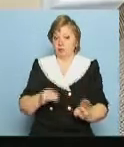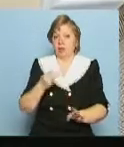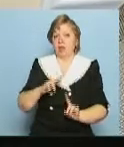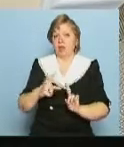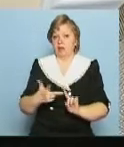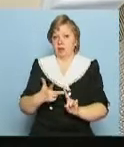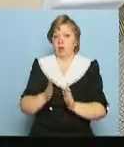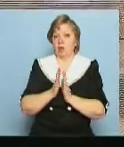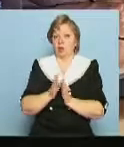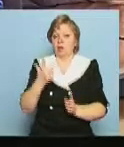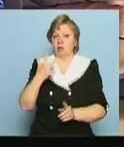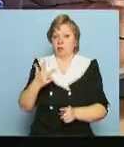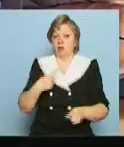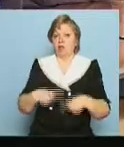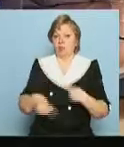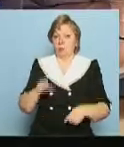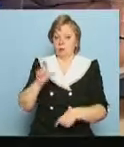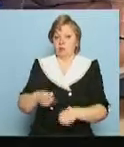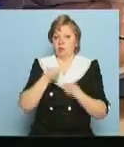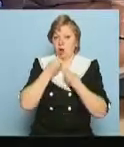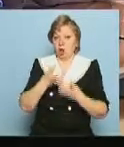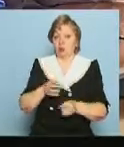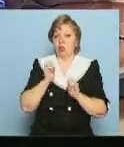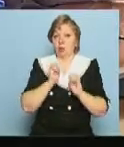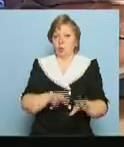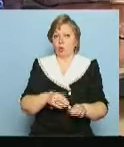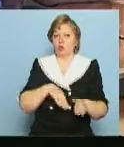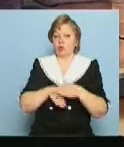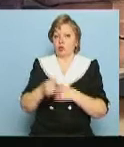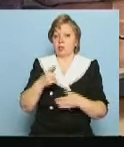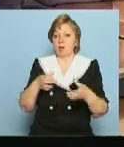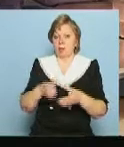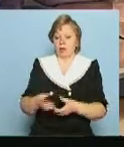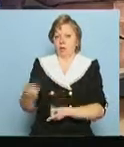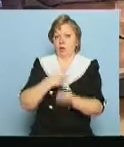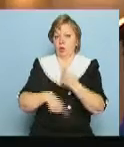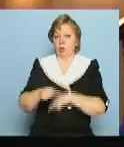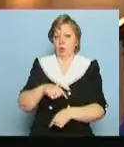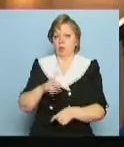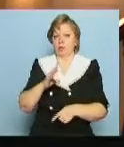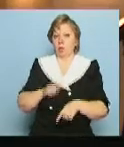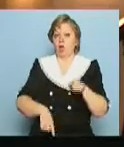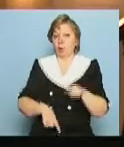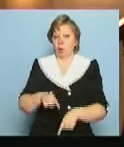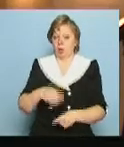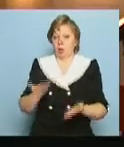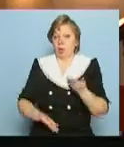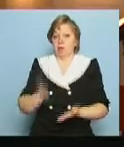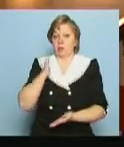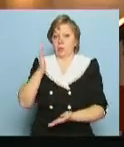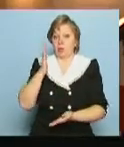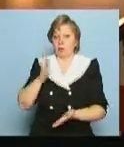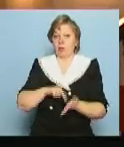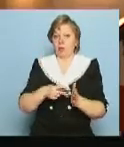два хороших игрока, покинувшие несколько лет назад команду в поисках лучшего варианта, вернулись на родину. Если перспектив никаких не было, если бы